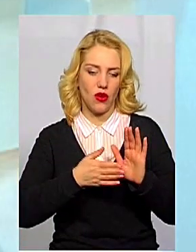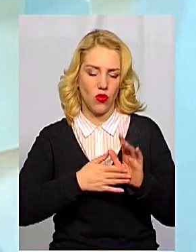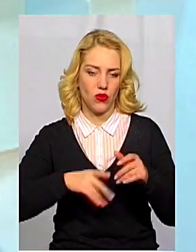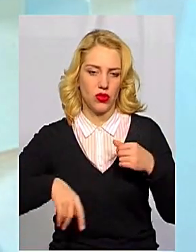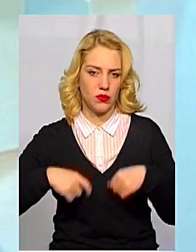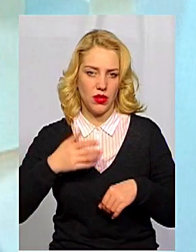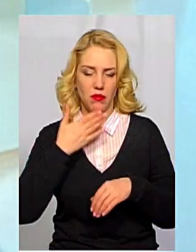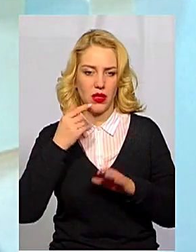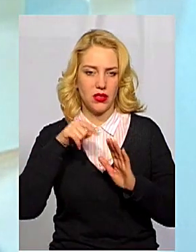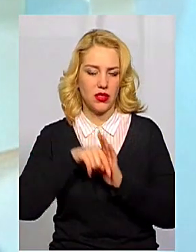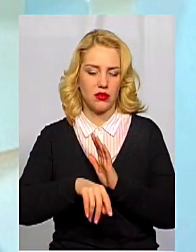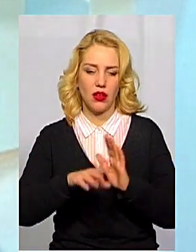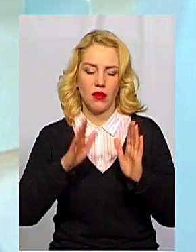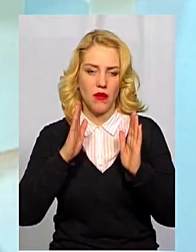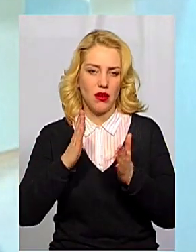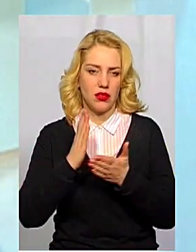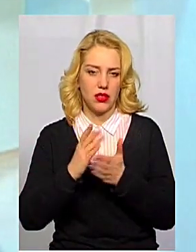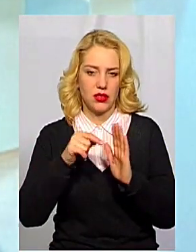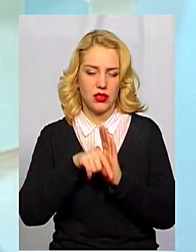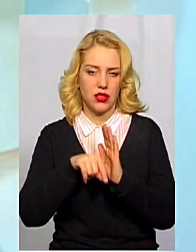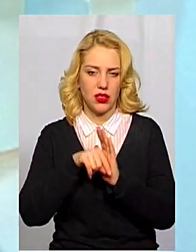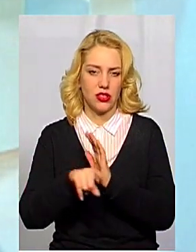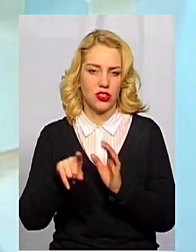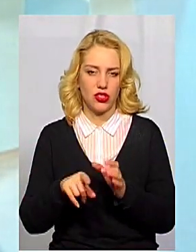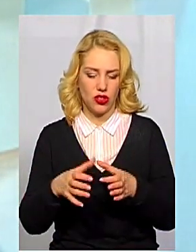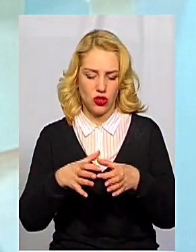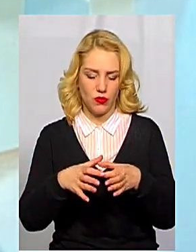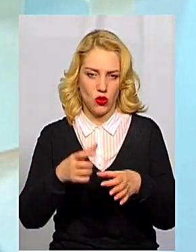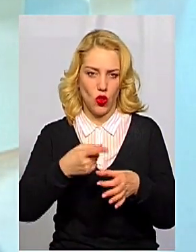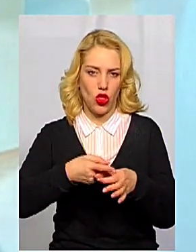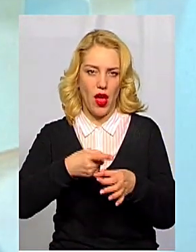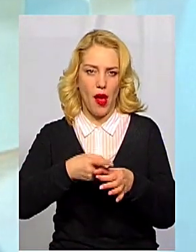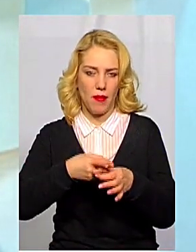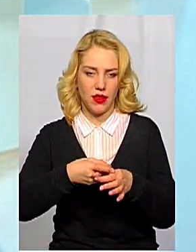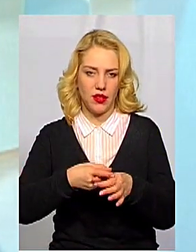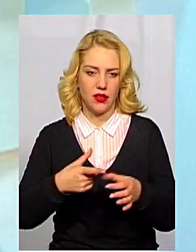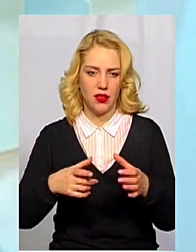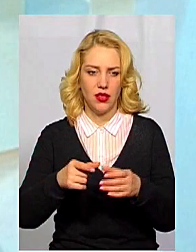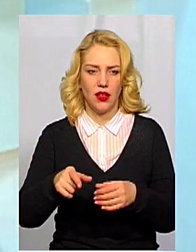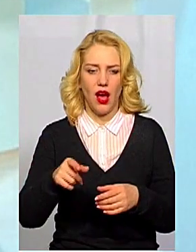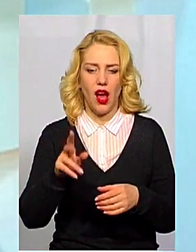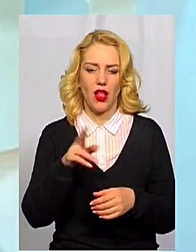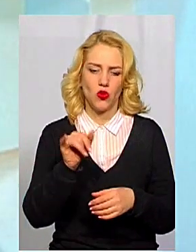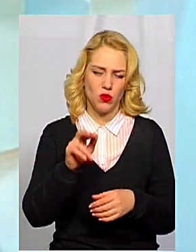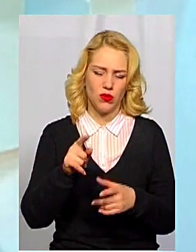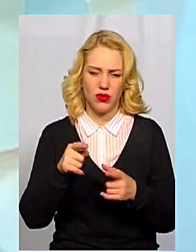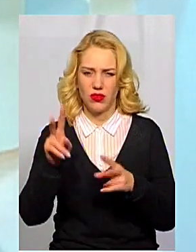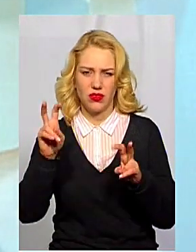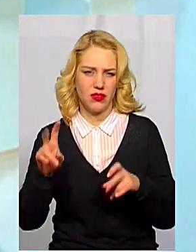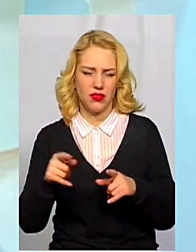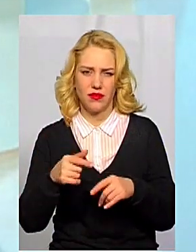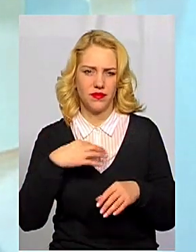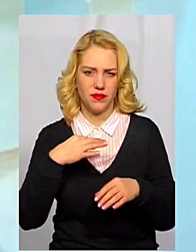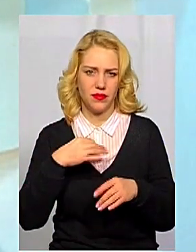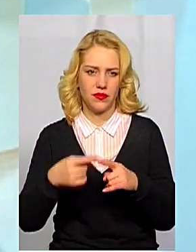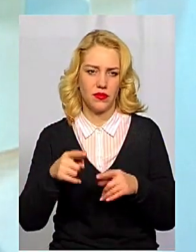що береться в розрахунок тільки діаметр стовбура і чи воно сухостійне, чи воно сироростуче. Тобто там любе дерево, воно підлягає відповідно до постанови,